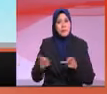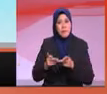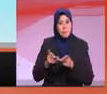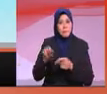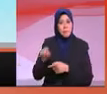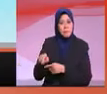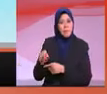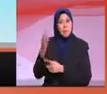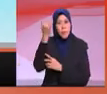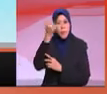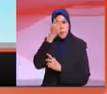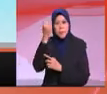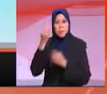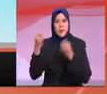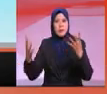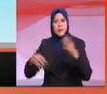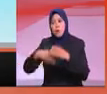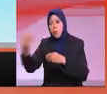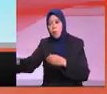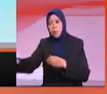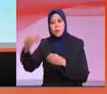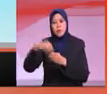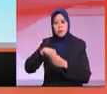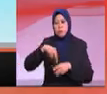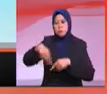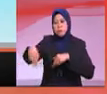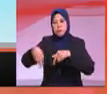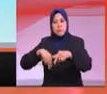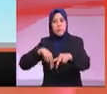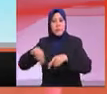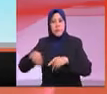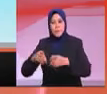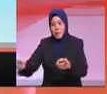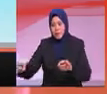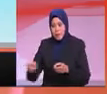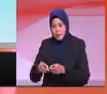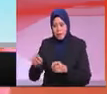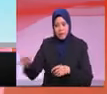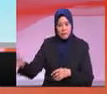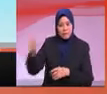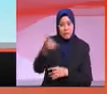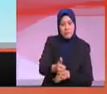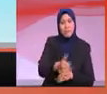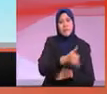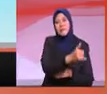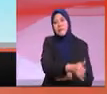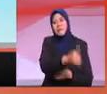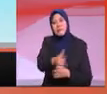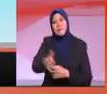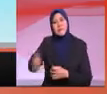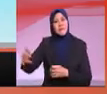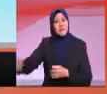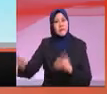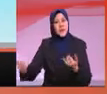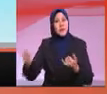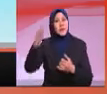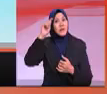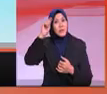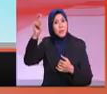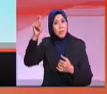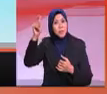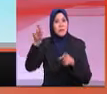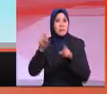dan sebab ada banyak pergerakan daripada daerah kepada daerah dan juga merentas negeri ke negeri Terengganu